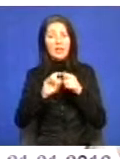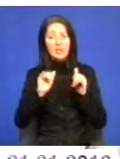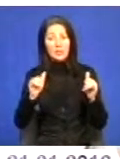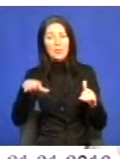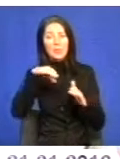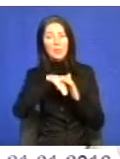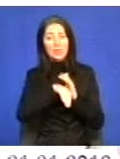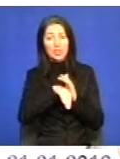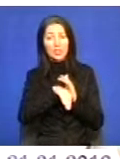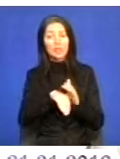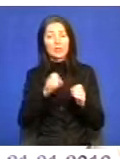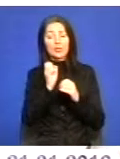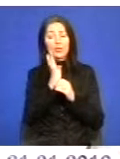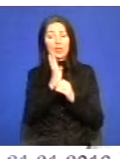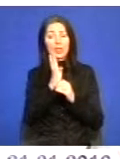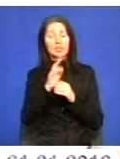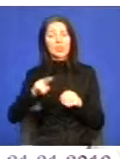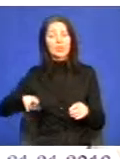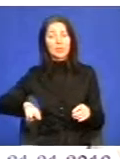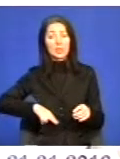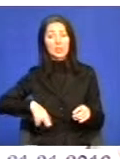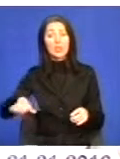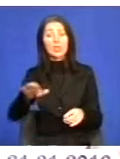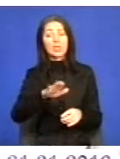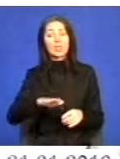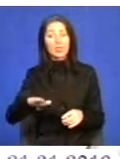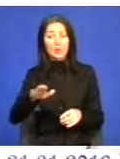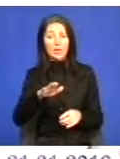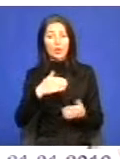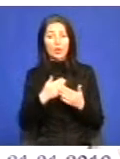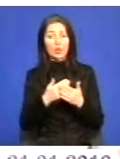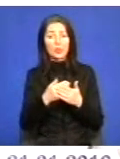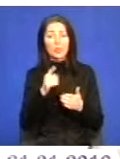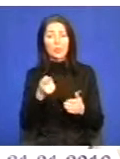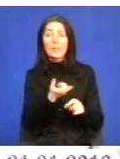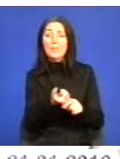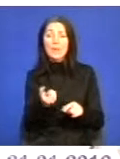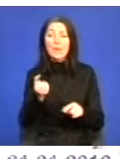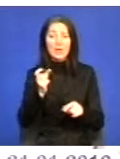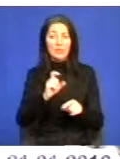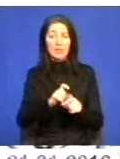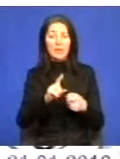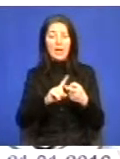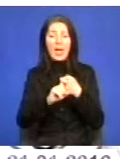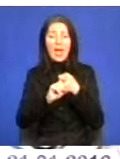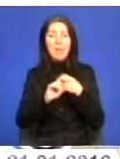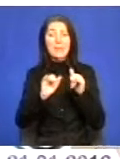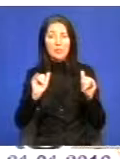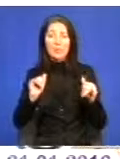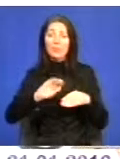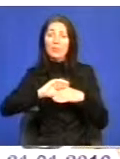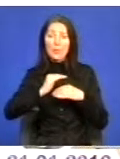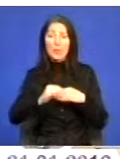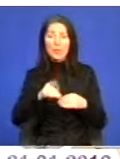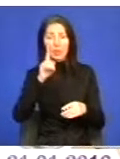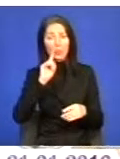ввійшли 14 адміністративних територій. Тобто вони перевищили епідемічний поріг. Поки